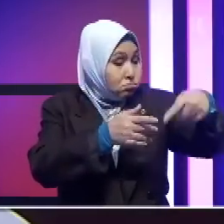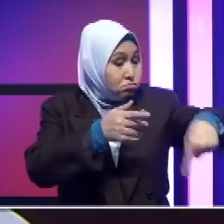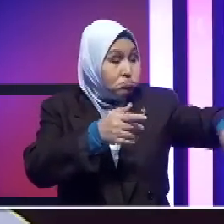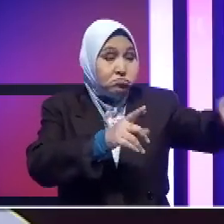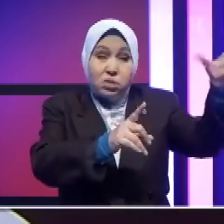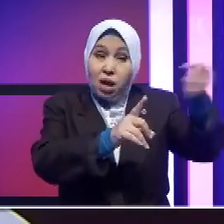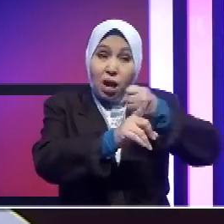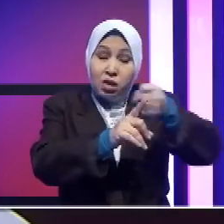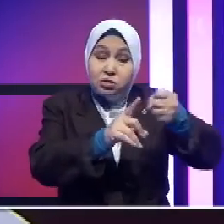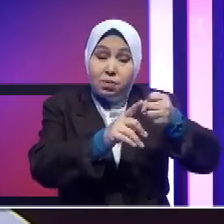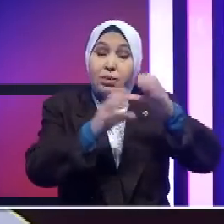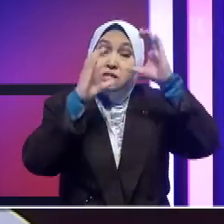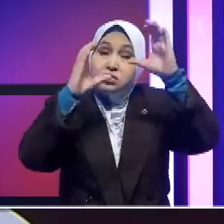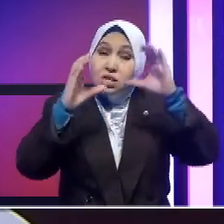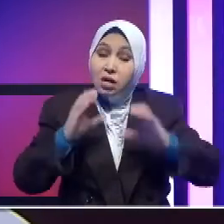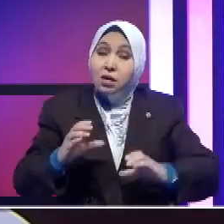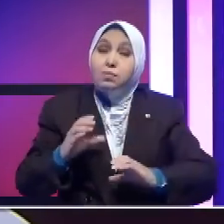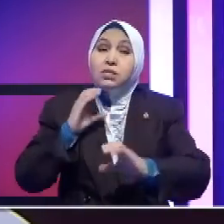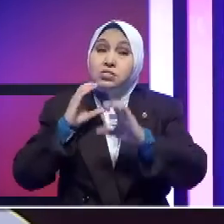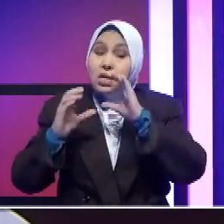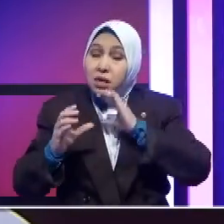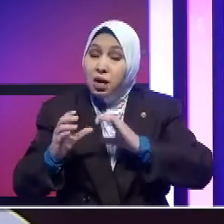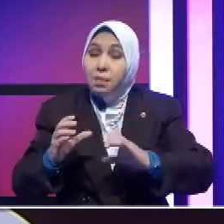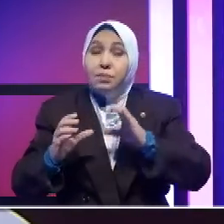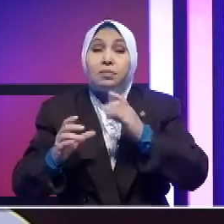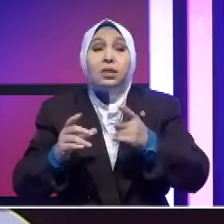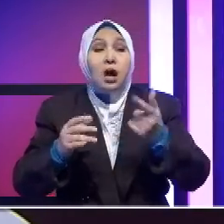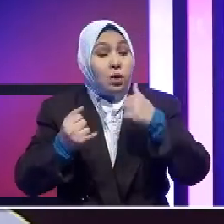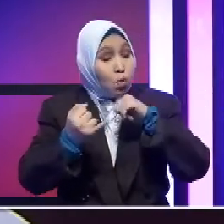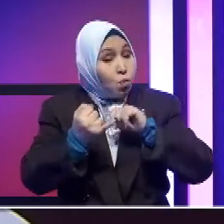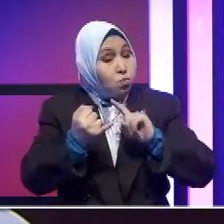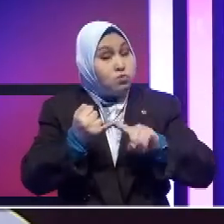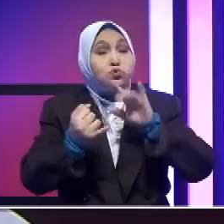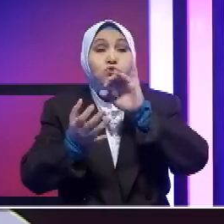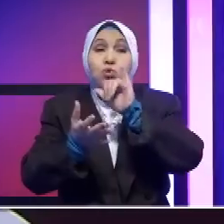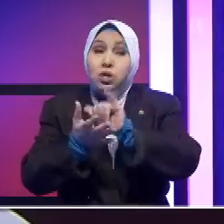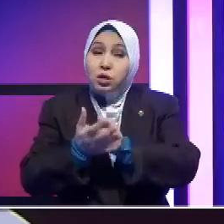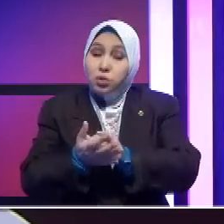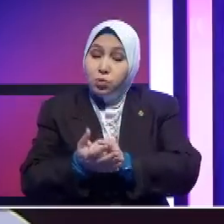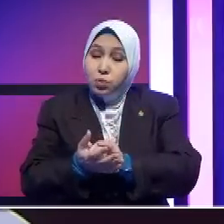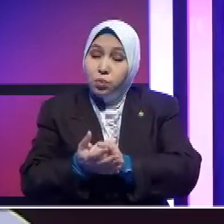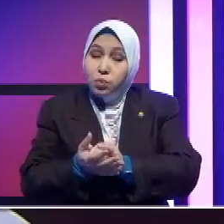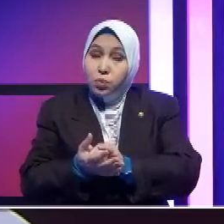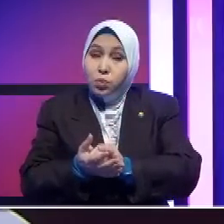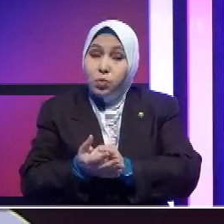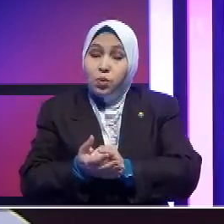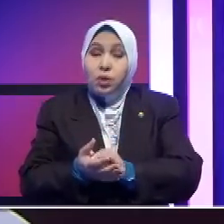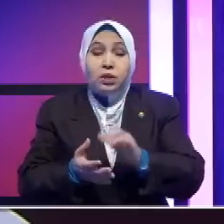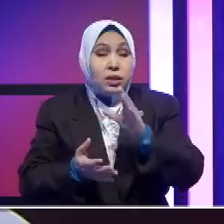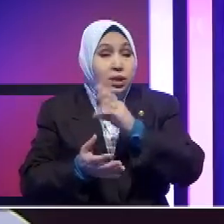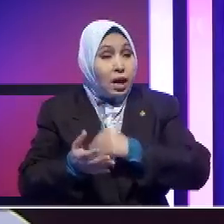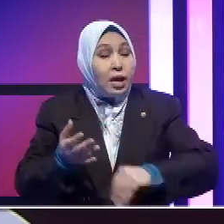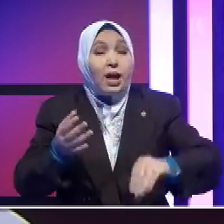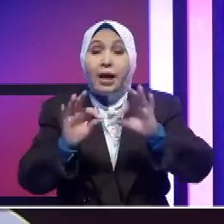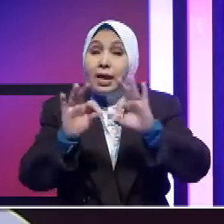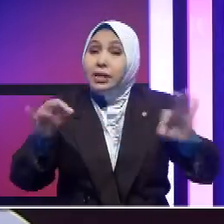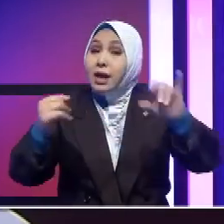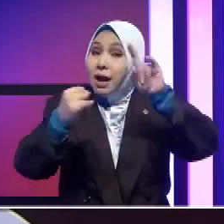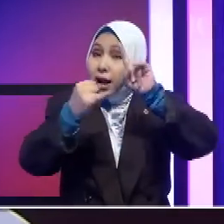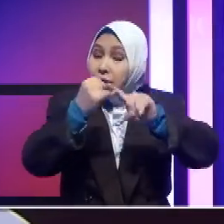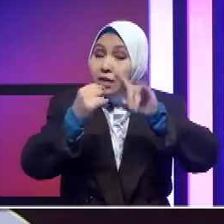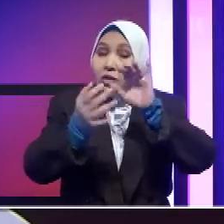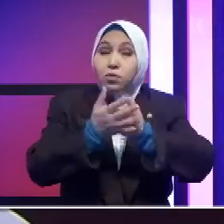adalah cara bercakap yang hadir, dan di hujung itu innallaha la yahdi man huwa musrifun